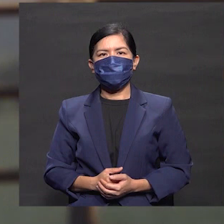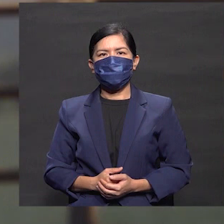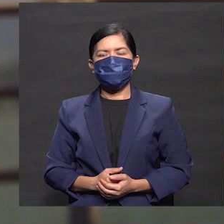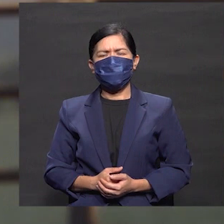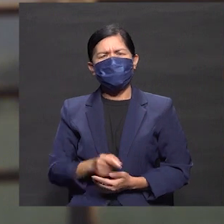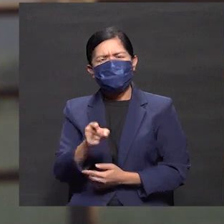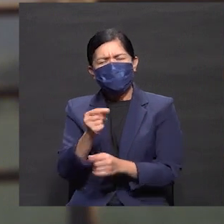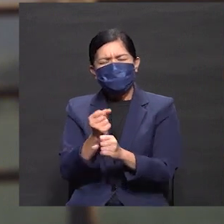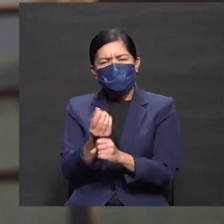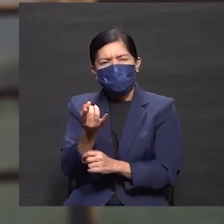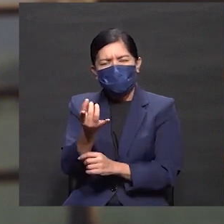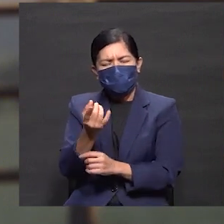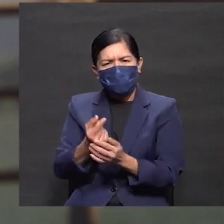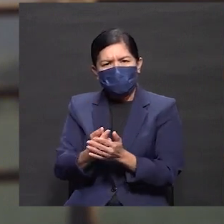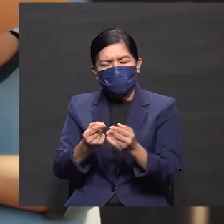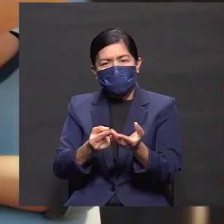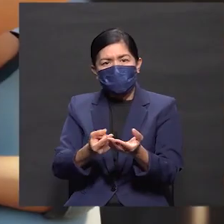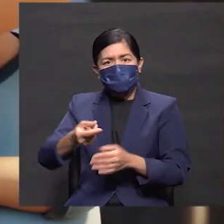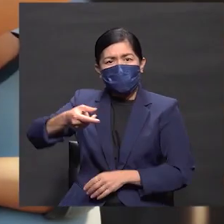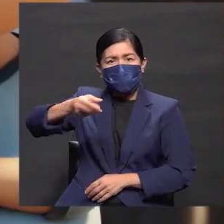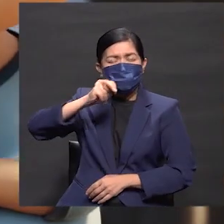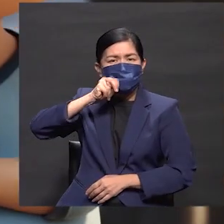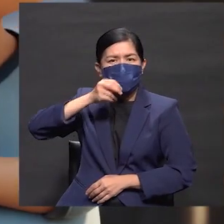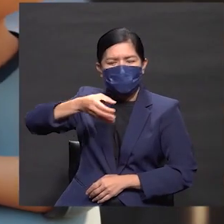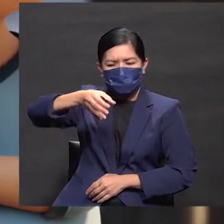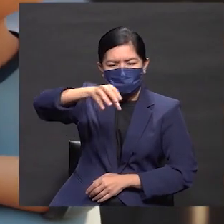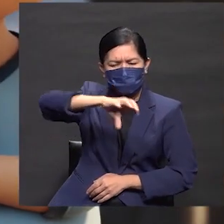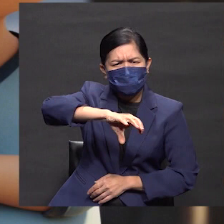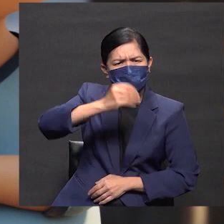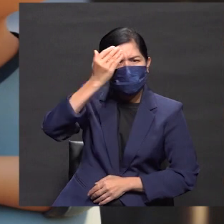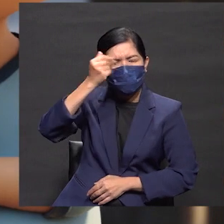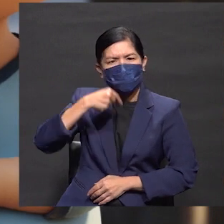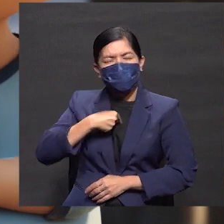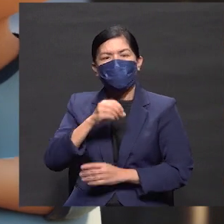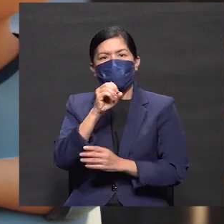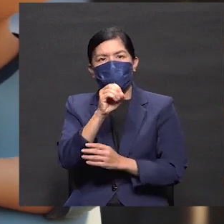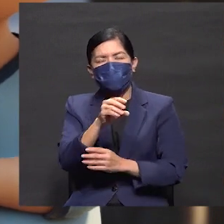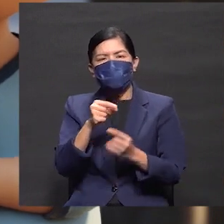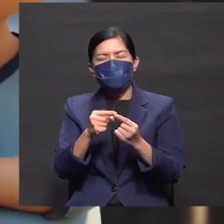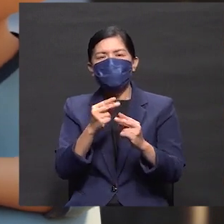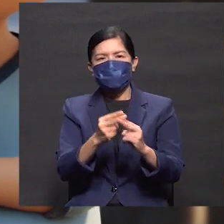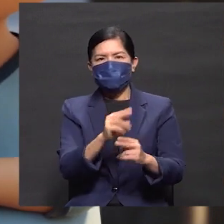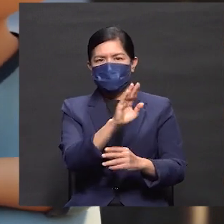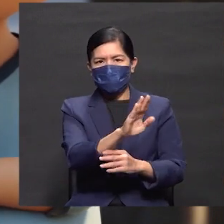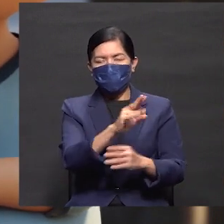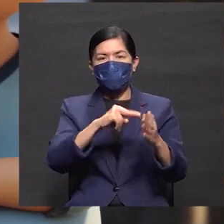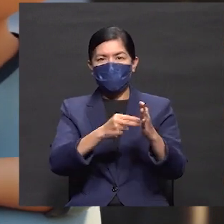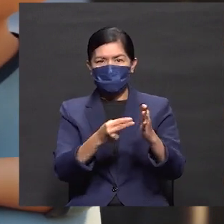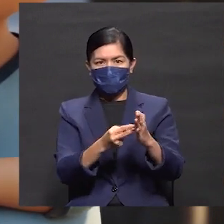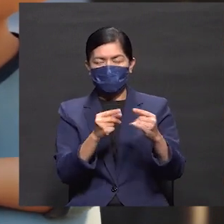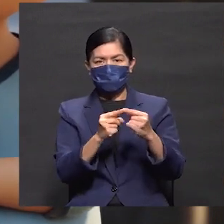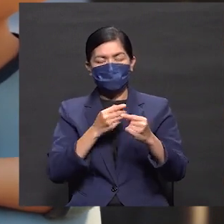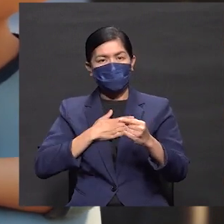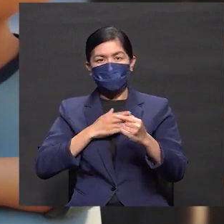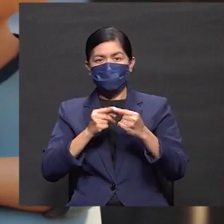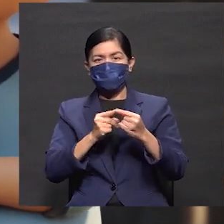แล้วท่านทรงทำอะไรน่ะเทน้ำทำไมหรอเขาเรียกว่าหลังทักซิโนทกเป็นเครื่องหมายการประกาศอิส